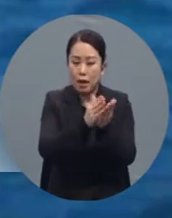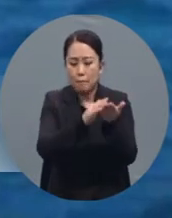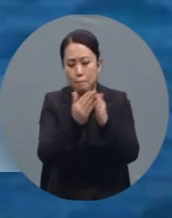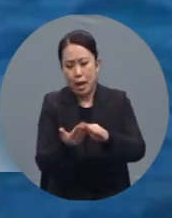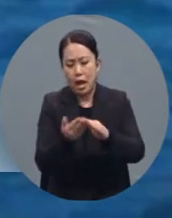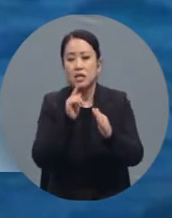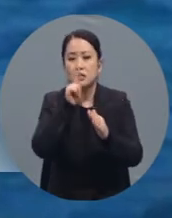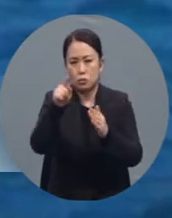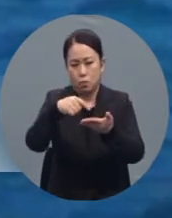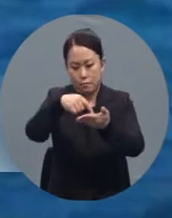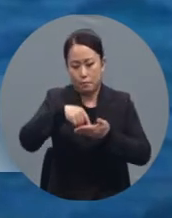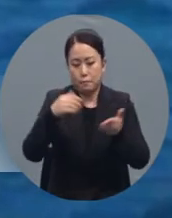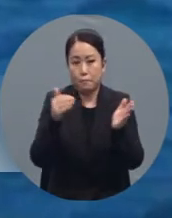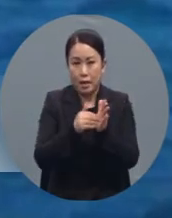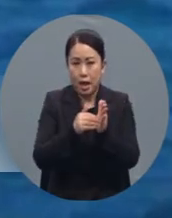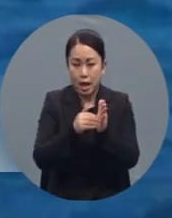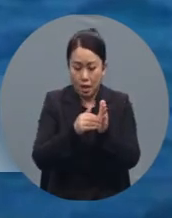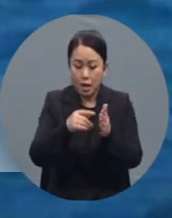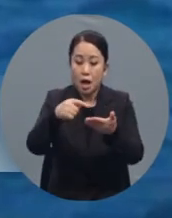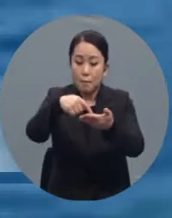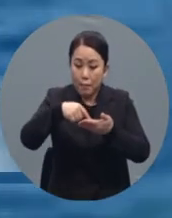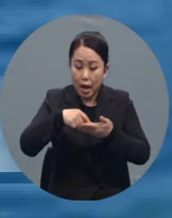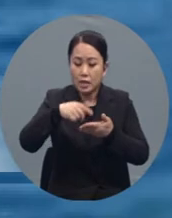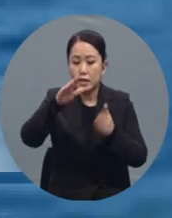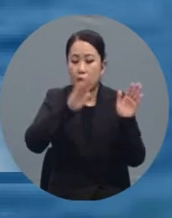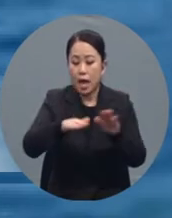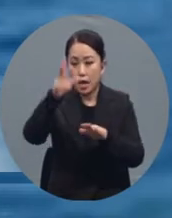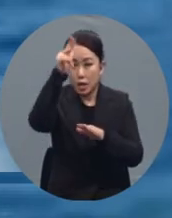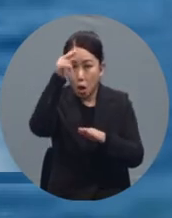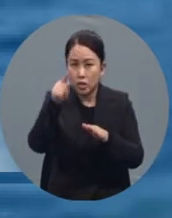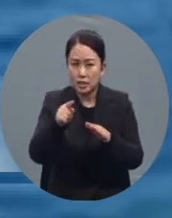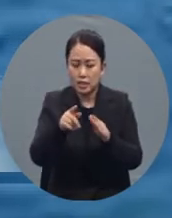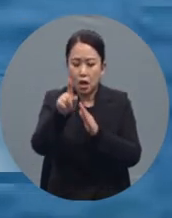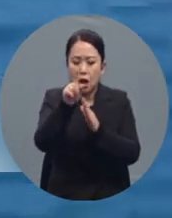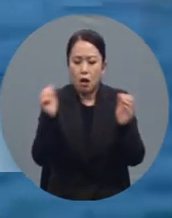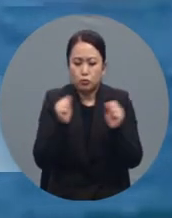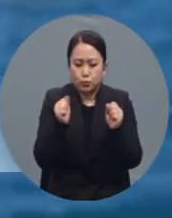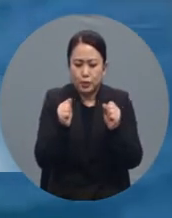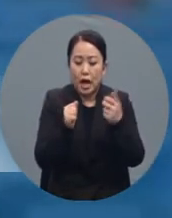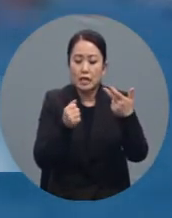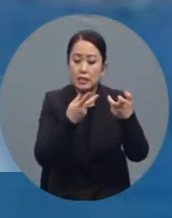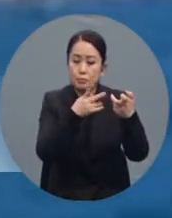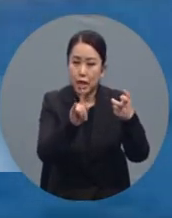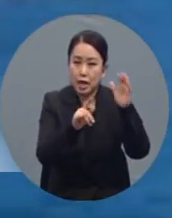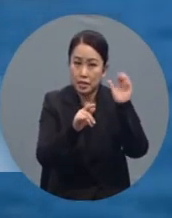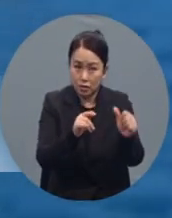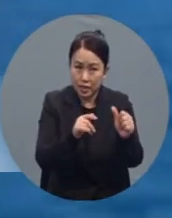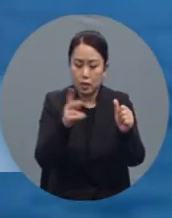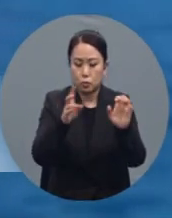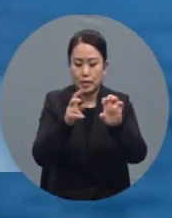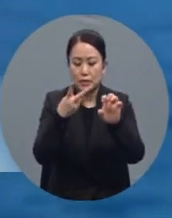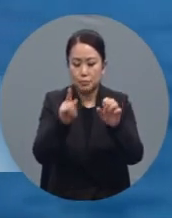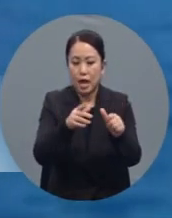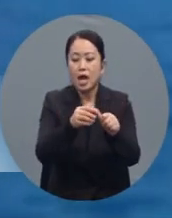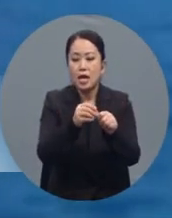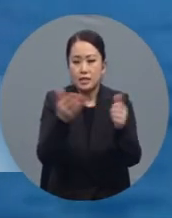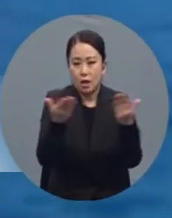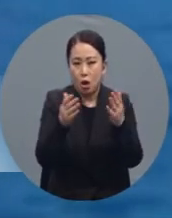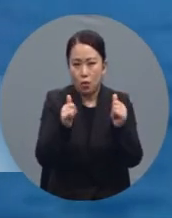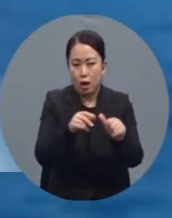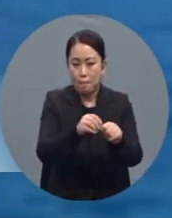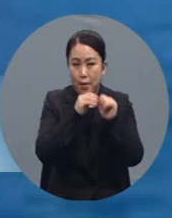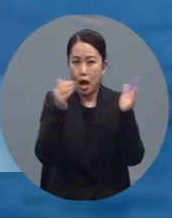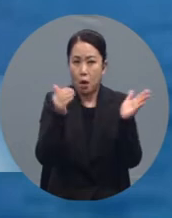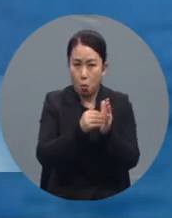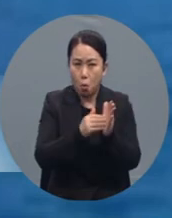접수됐습니다 신고를 받은 혜경은 저체온증을 호소하는 70대 선장과 40대 선언을 구조하고 4구